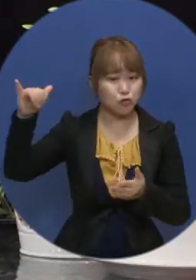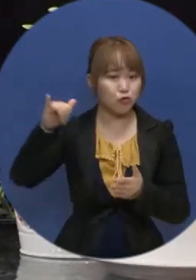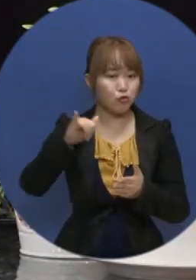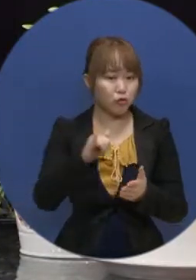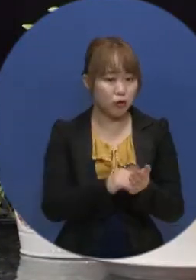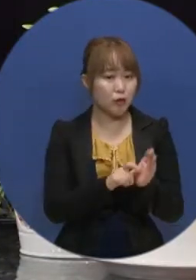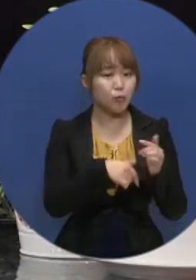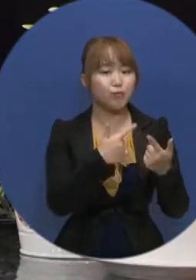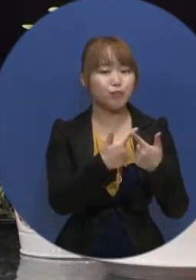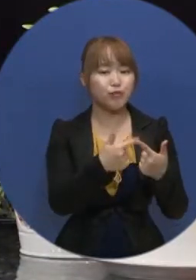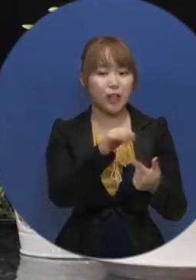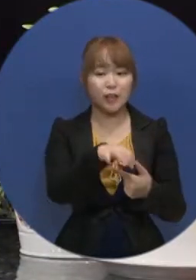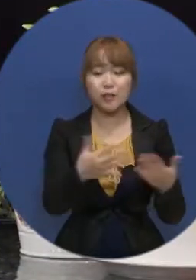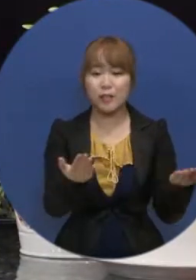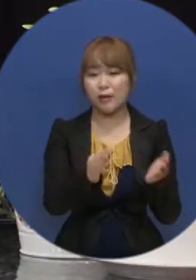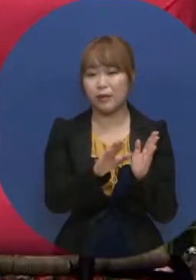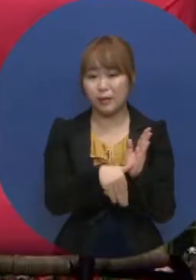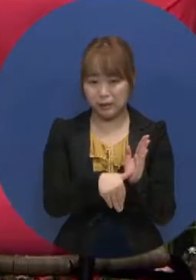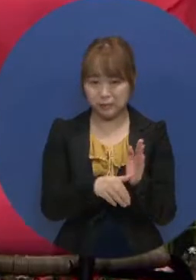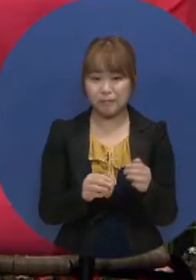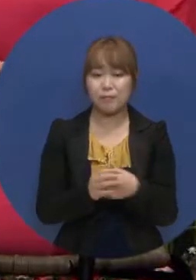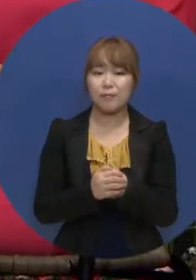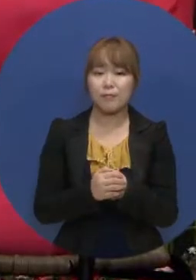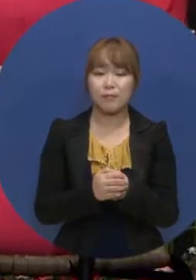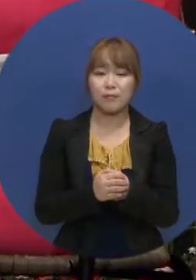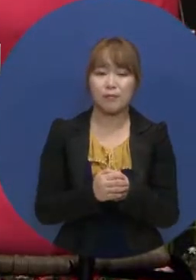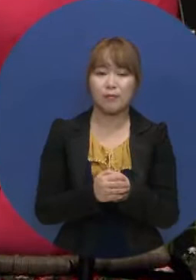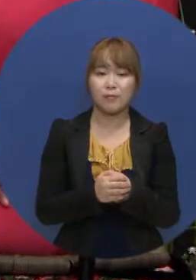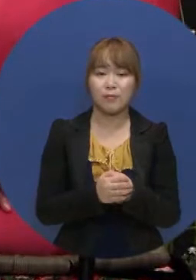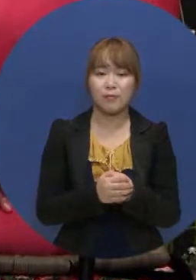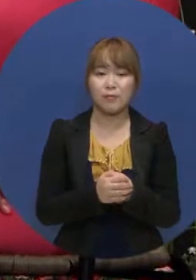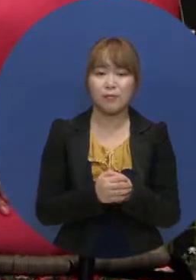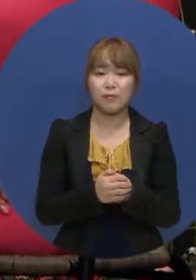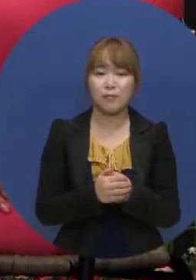이 부산에 근무할 때인데 네네.